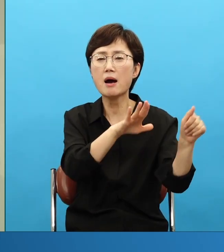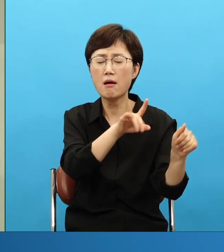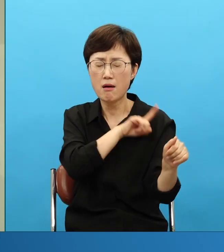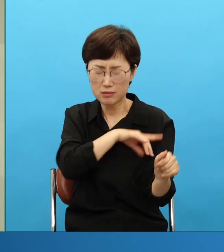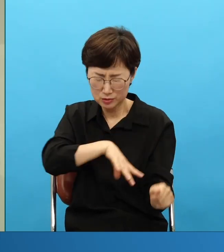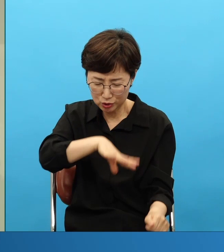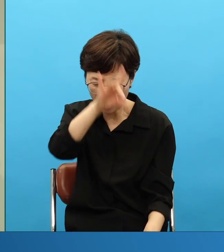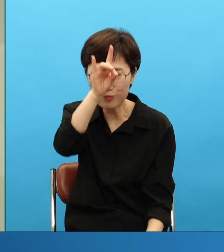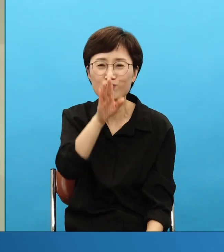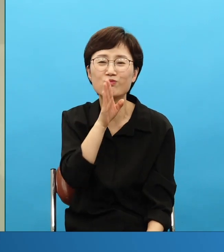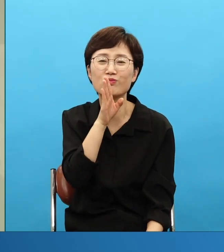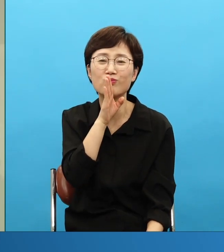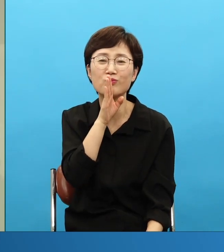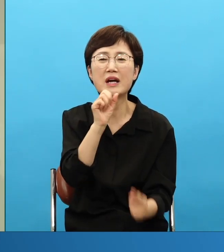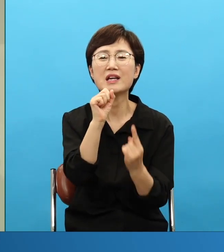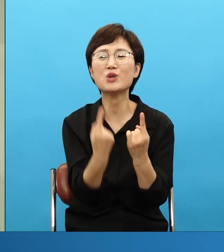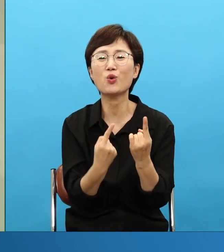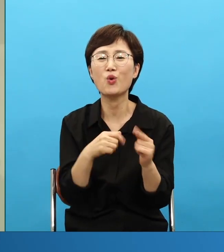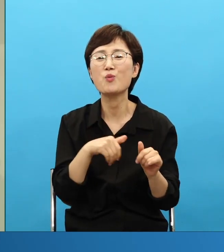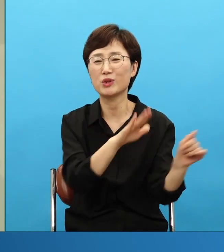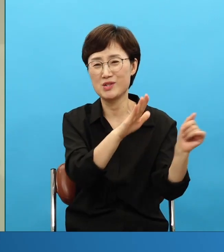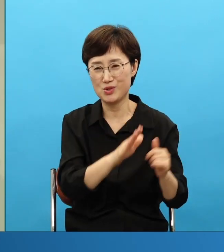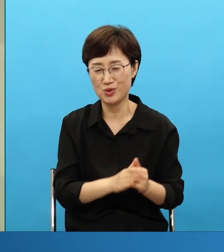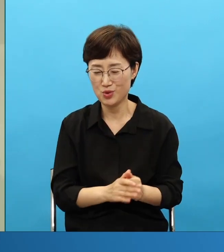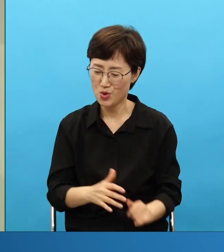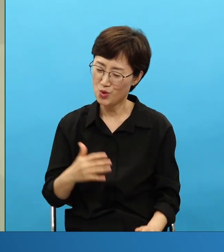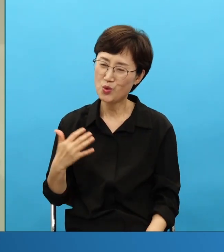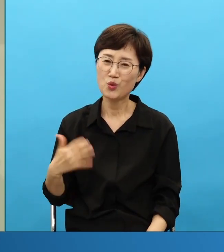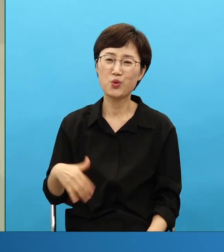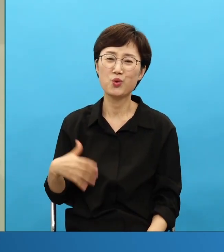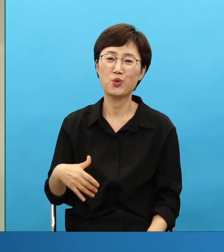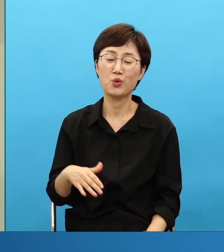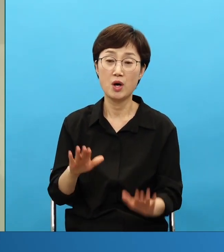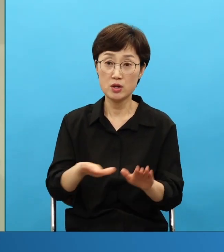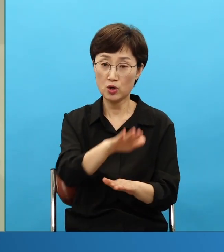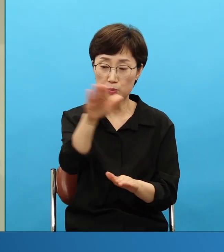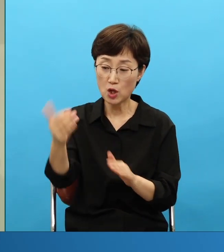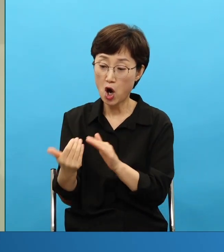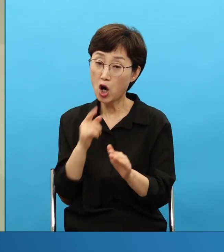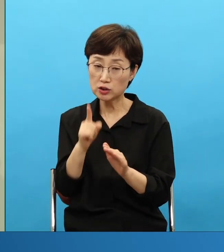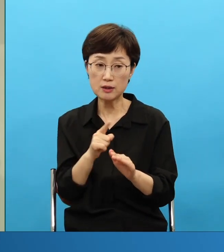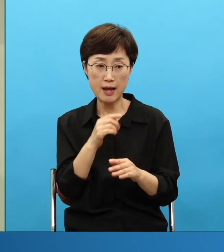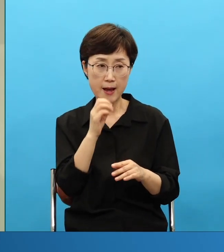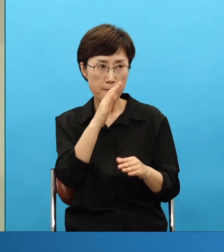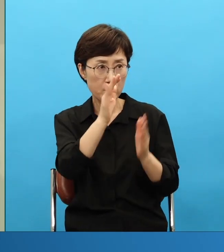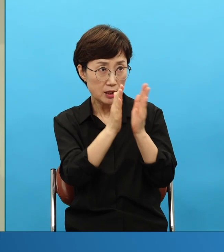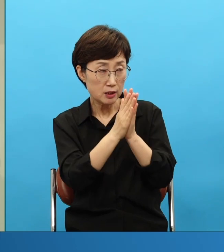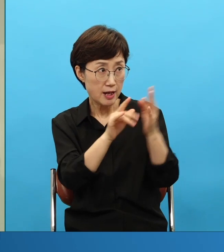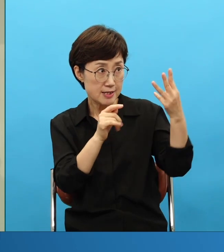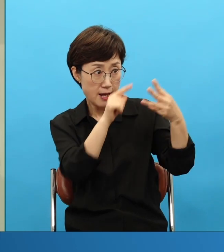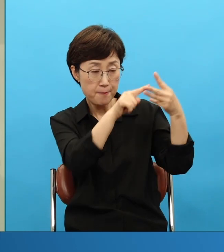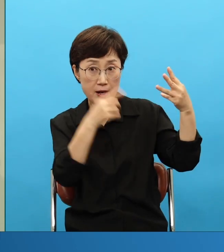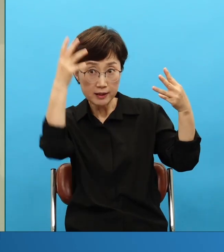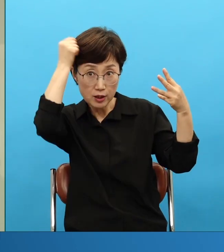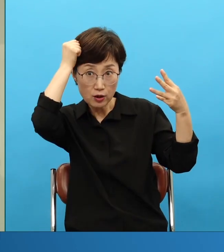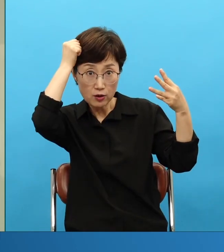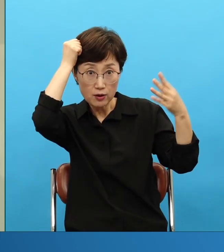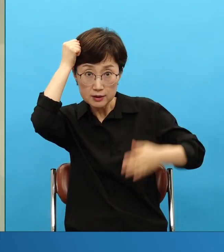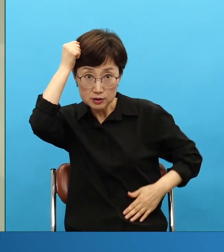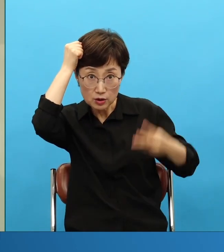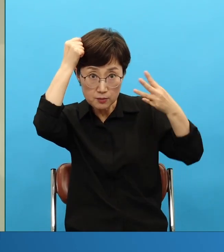missionaries. 놀라운 일이지. That's amazing, isn't 서론의 it? 세 개 얘기한 거 기억하셔야 So 됩니다. remember three things that I spoke about in the 그 세 개 introduction.